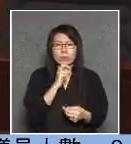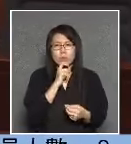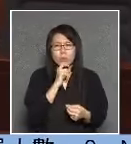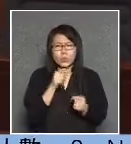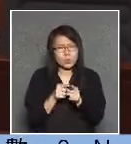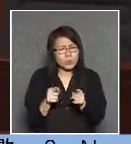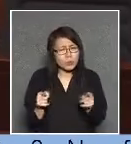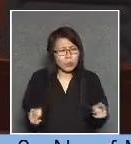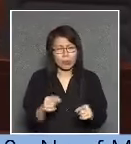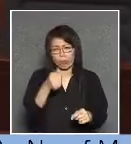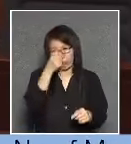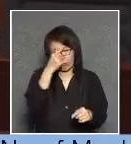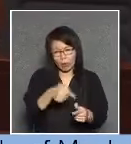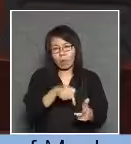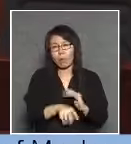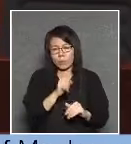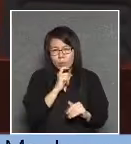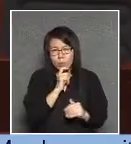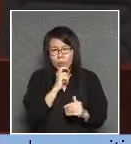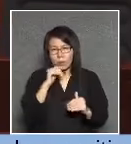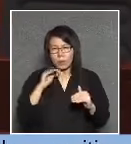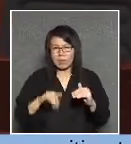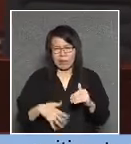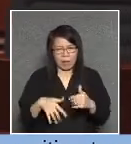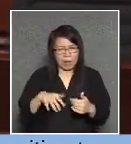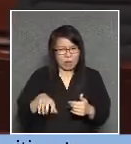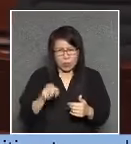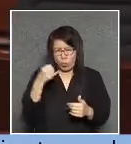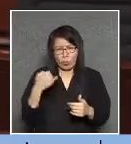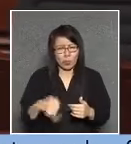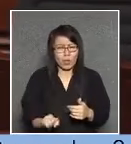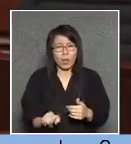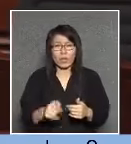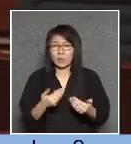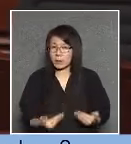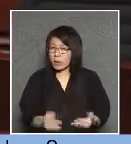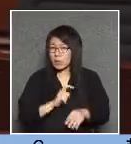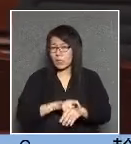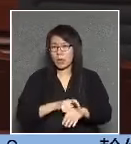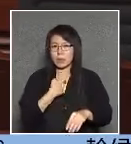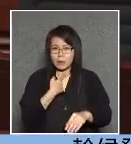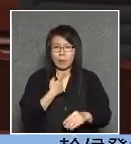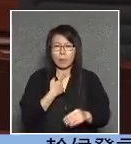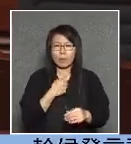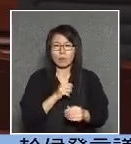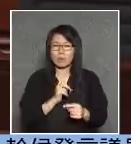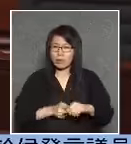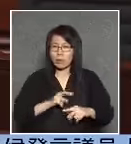腫，有很多是很低效的，是時候我們要作出一個洗心改